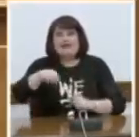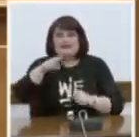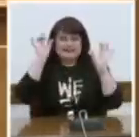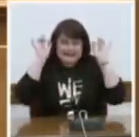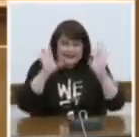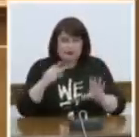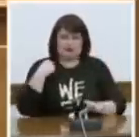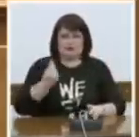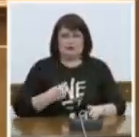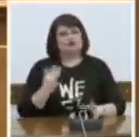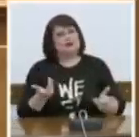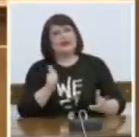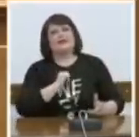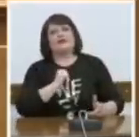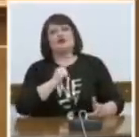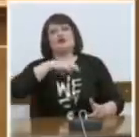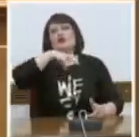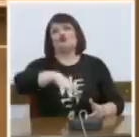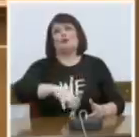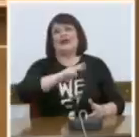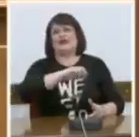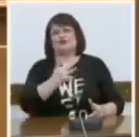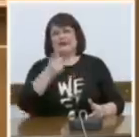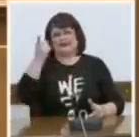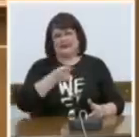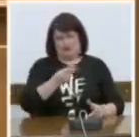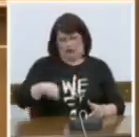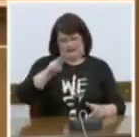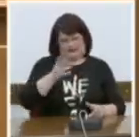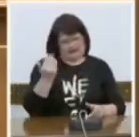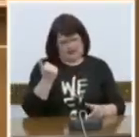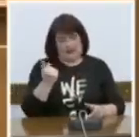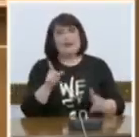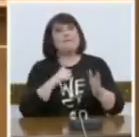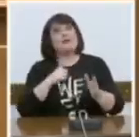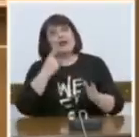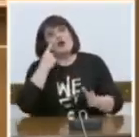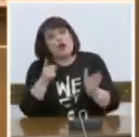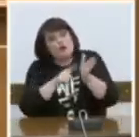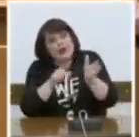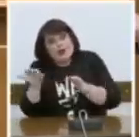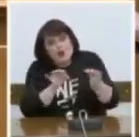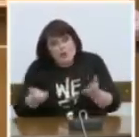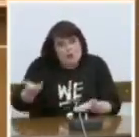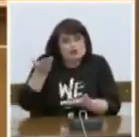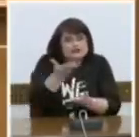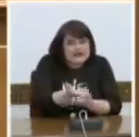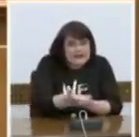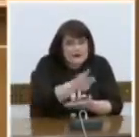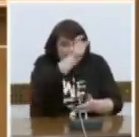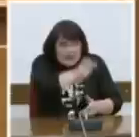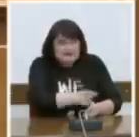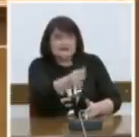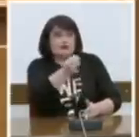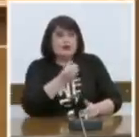στον ιδιωτικό τομέα, που προφανώς δεν υπάρχει το 25%. Τώρα θα περιμένουμε και το νομοσχέδιο. Όμως προσέξτε, γιατί τα όρια που εσείς θέσατε με